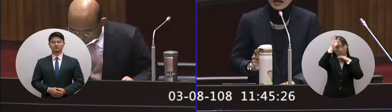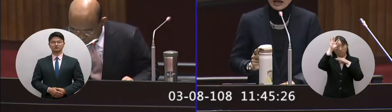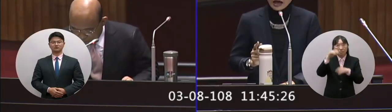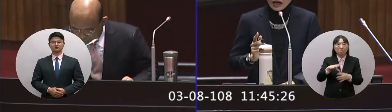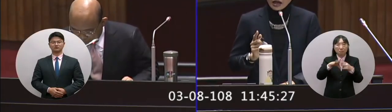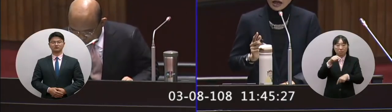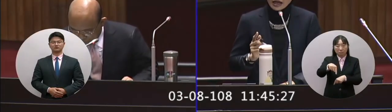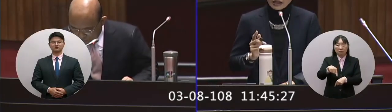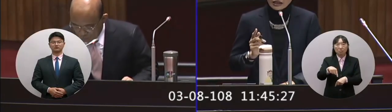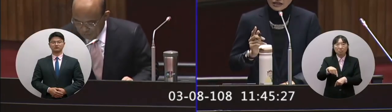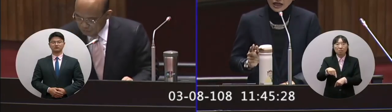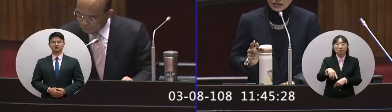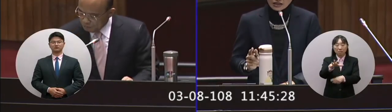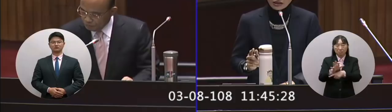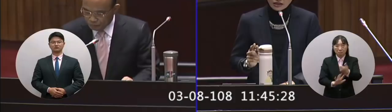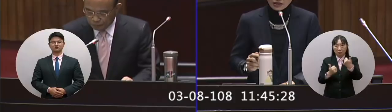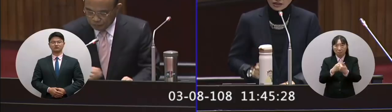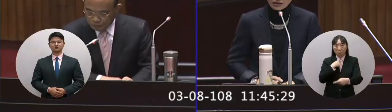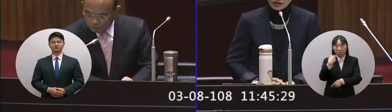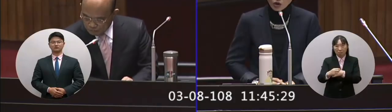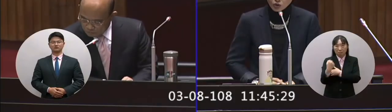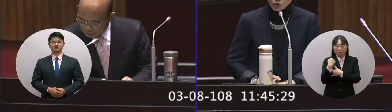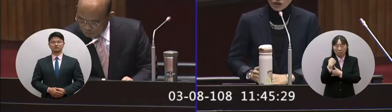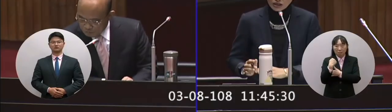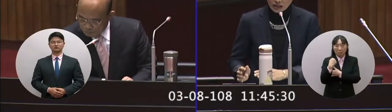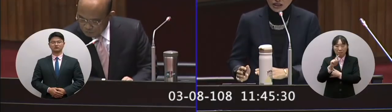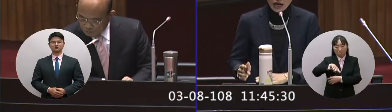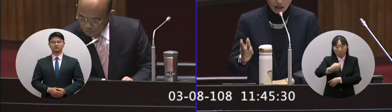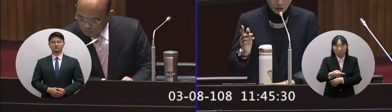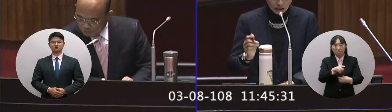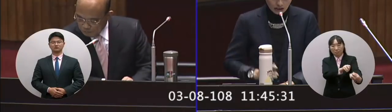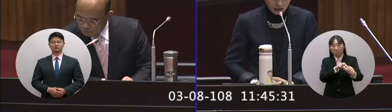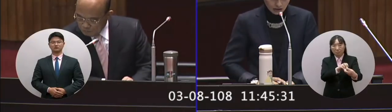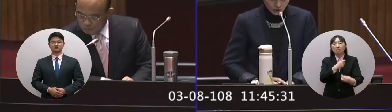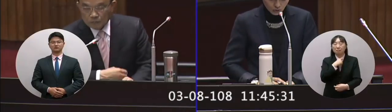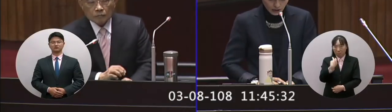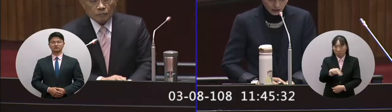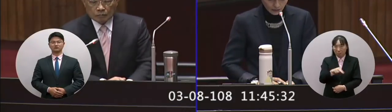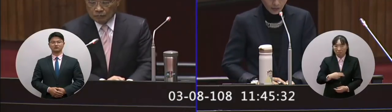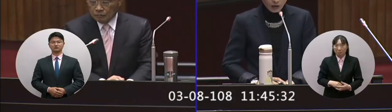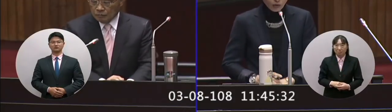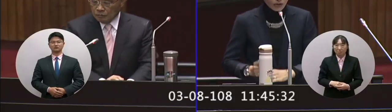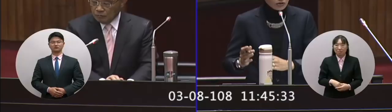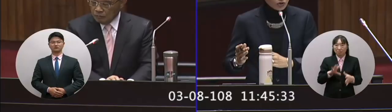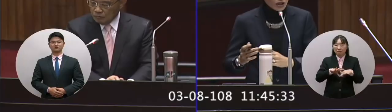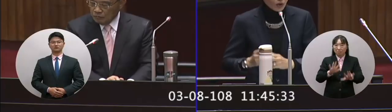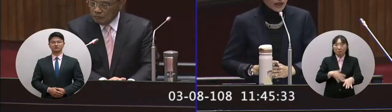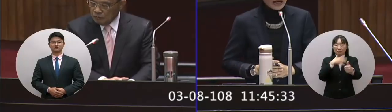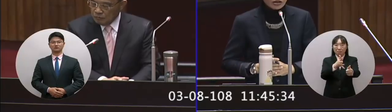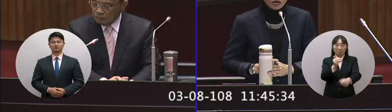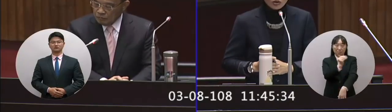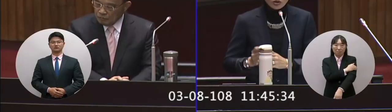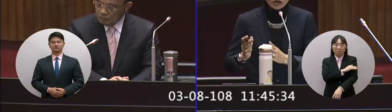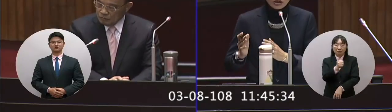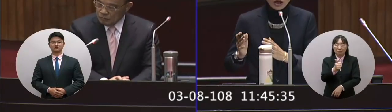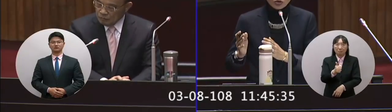接下来还要来加紧的进行后续的接洽。我想请教陈主委哈，我们昨天回